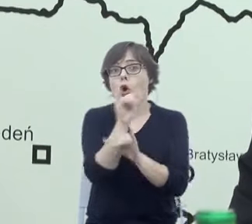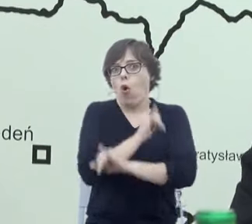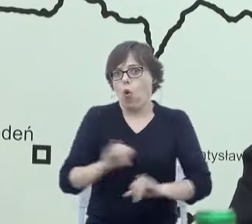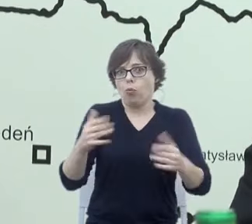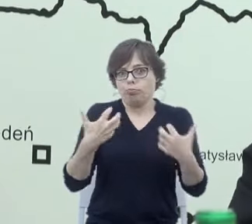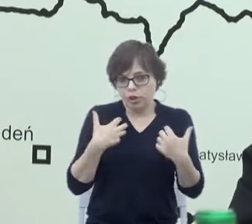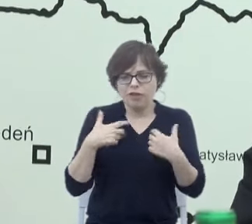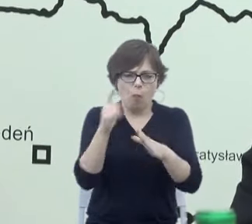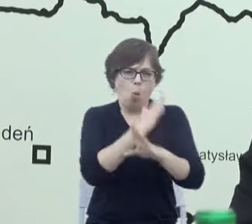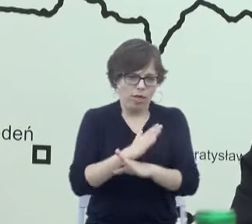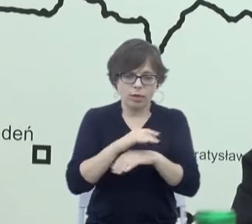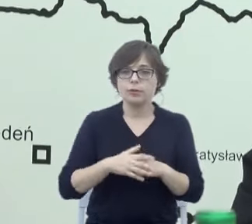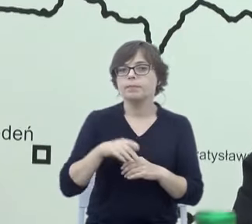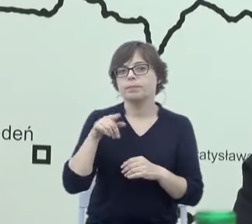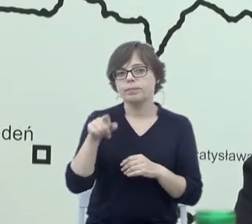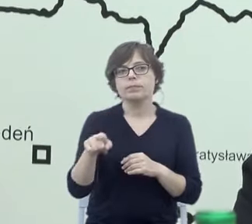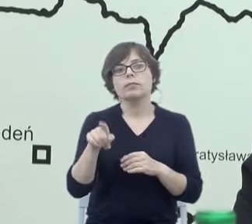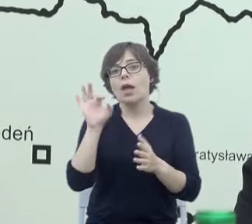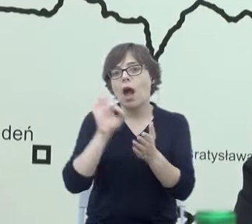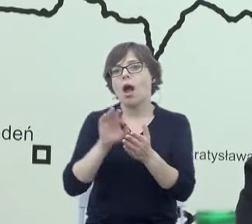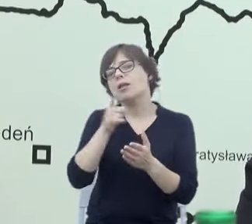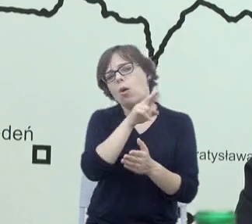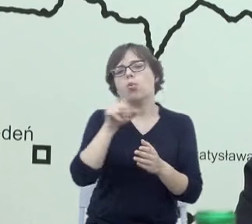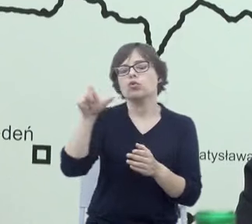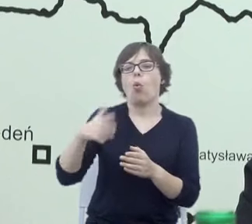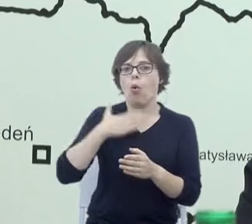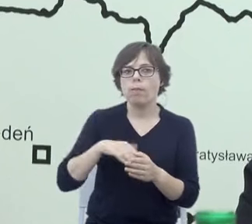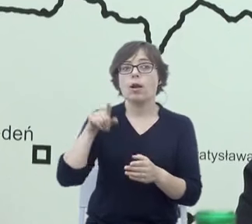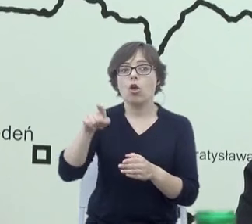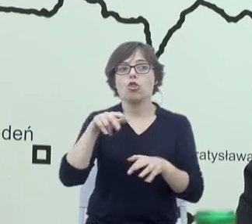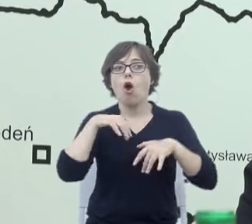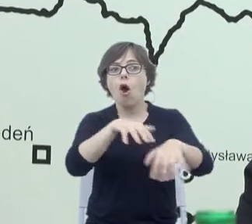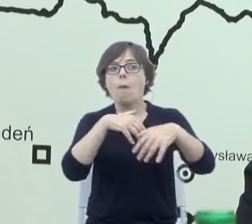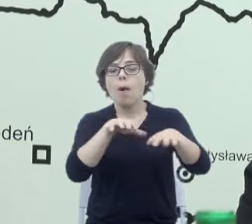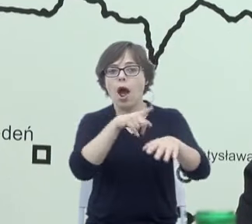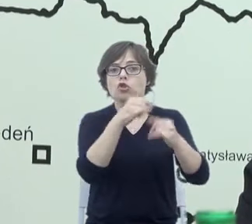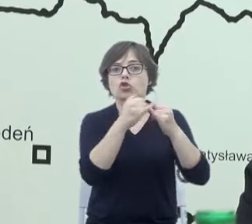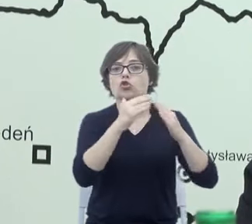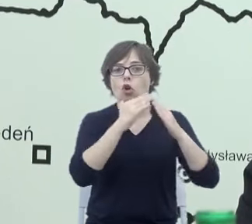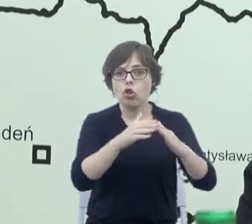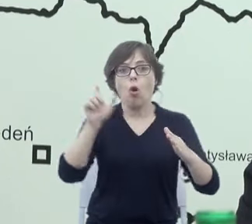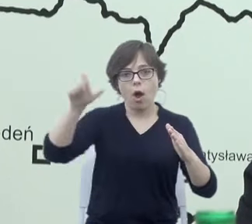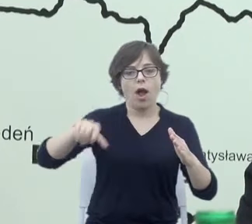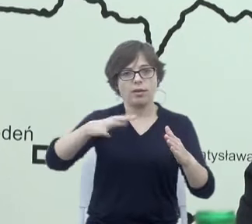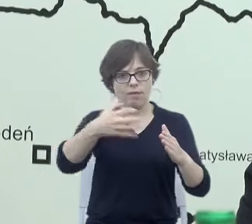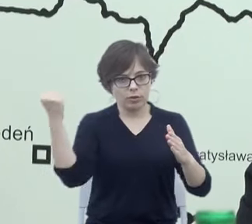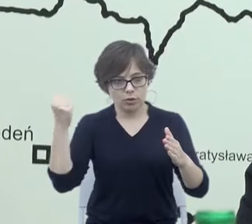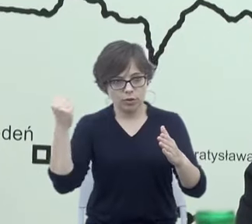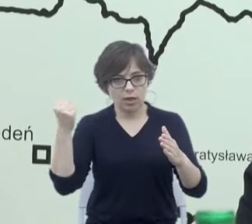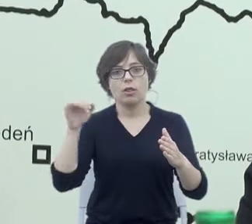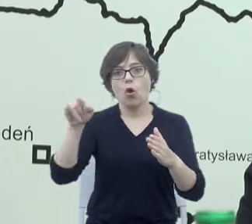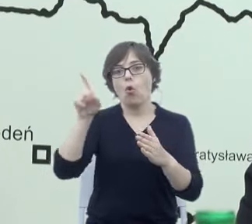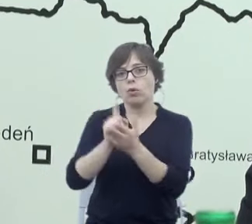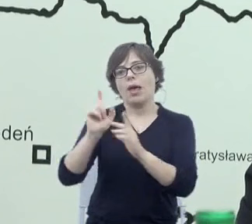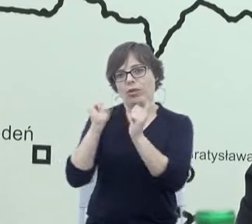niektórzy ich lubili, inni nie. Wyciągnięto ich właśnie z tego drugiego marszu do tej stodoły i później no, w trudnych warunkach, ale